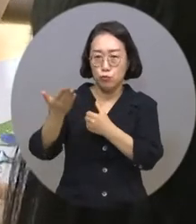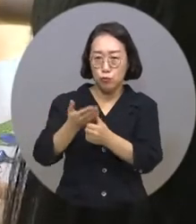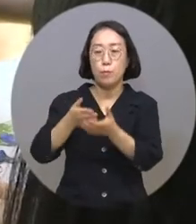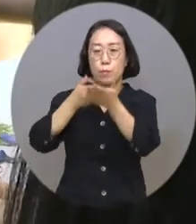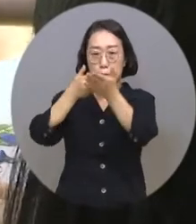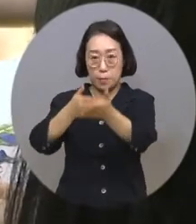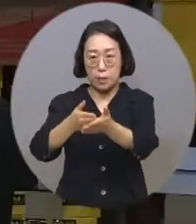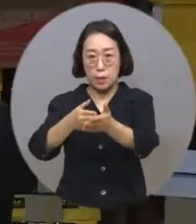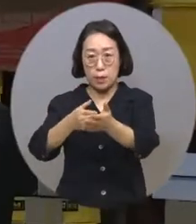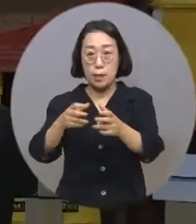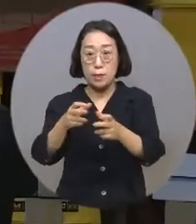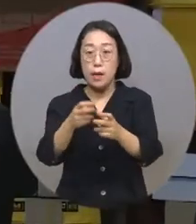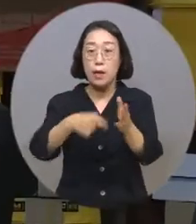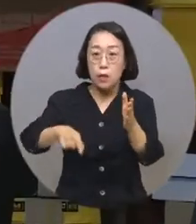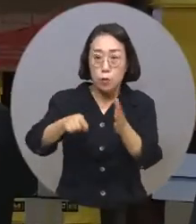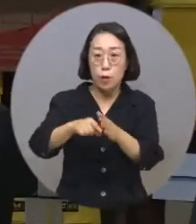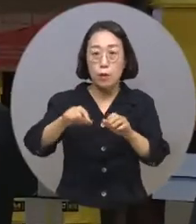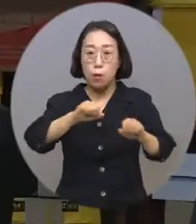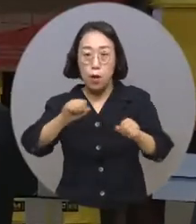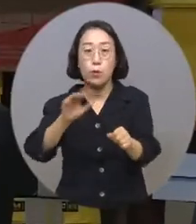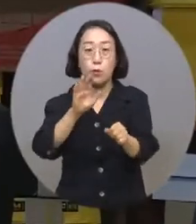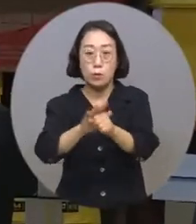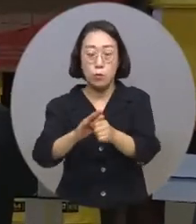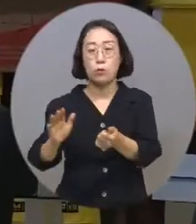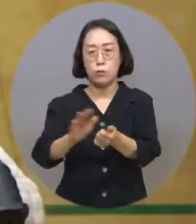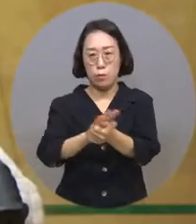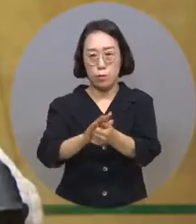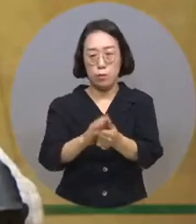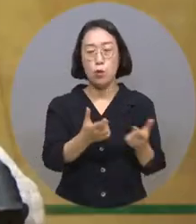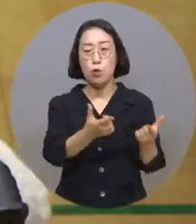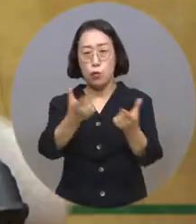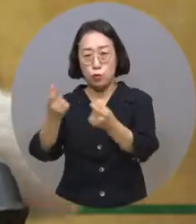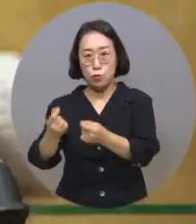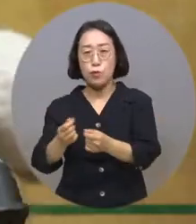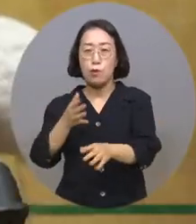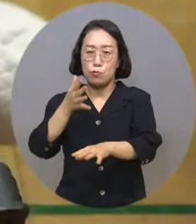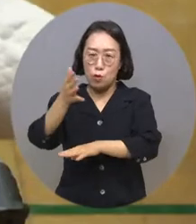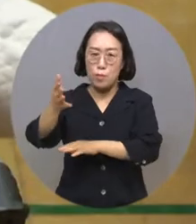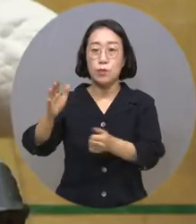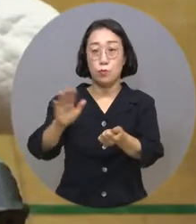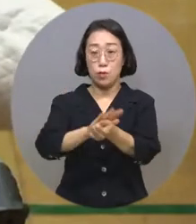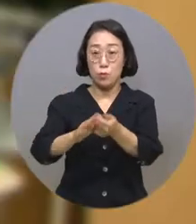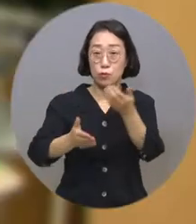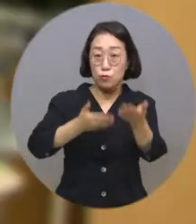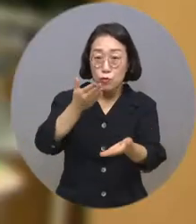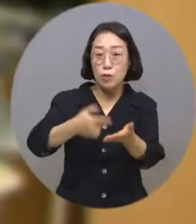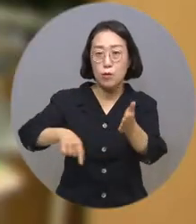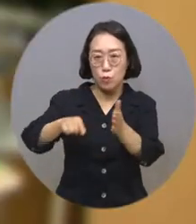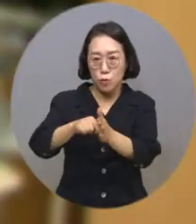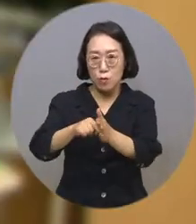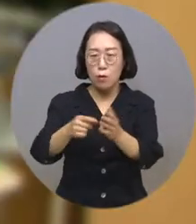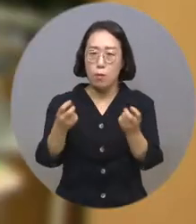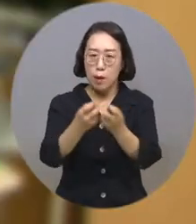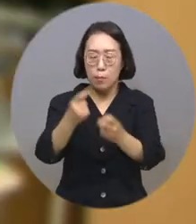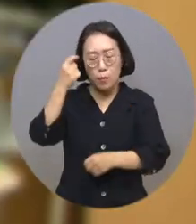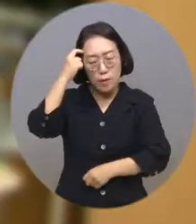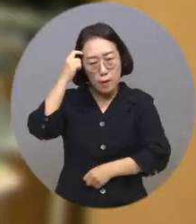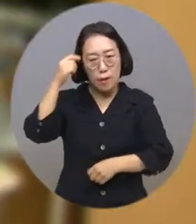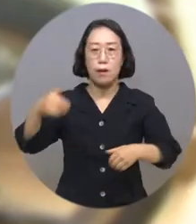장애인 당사자를 위한 활동지원 서비스, 균일하고 전문적인 서비스 제공을 위한 고민이 필요한